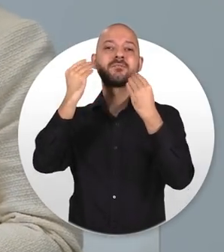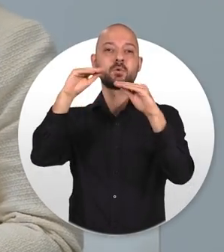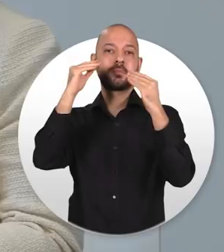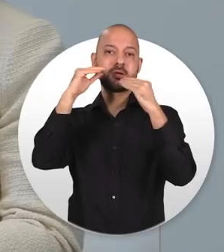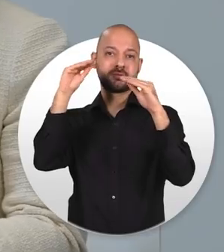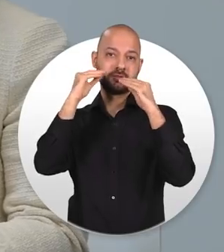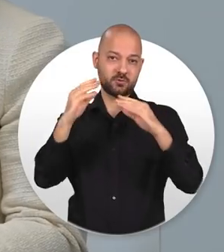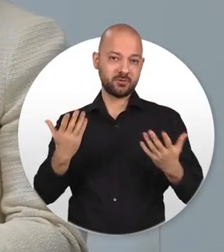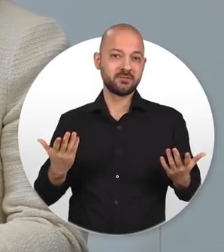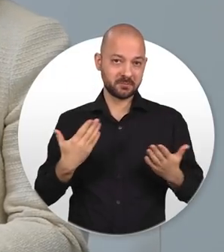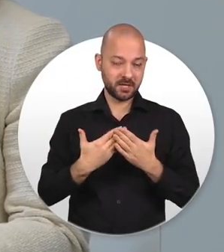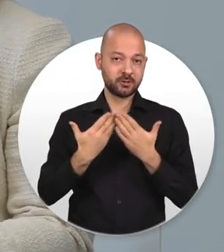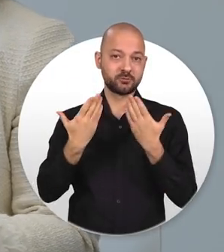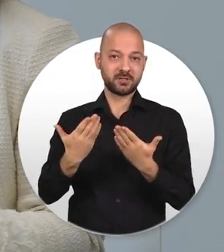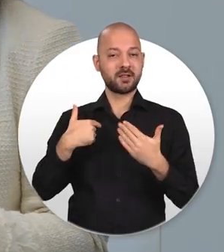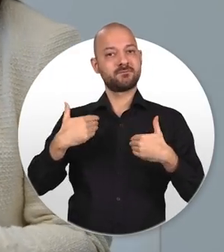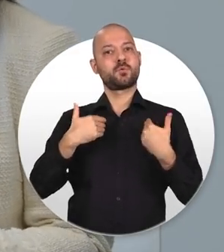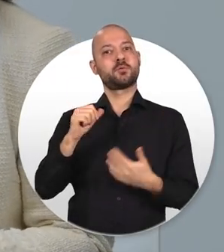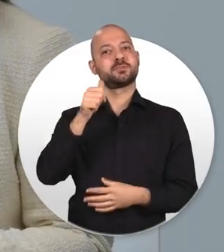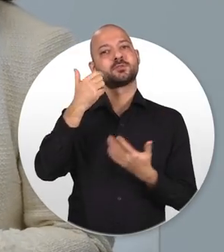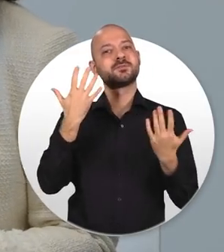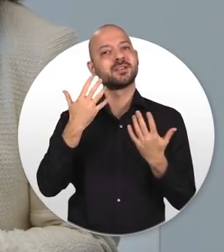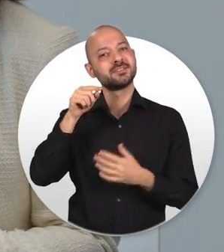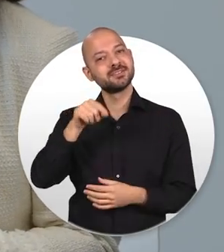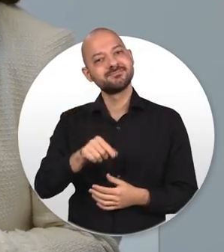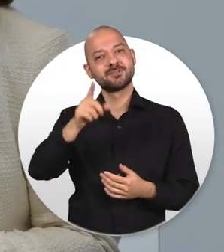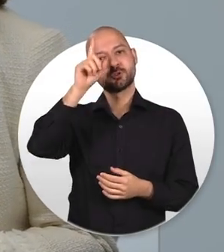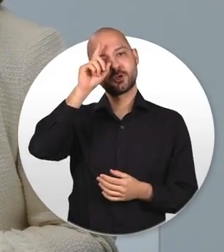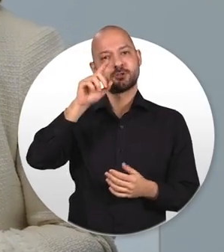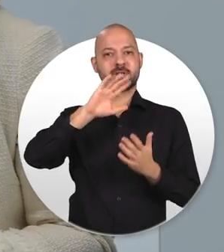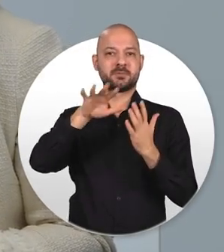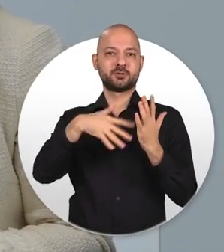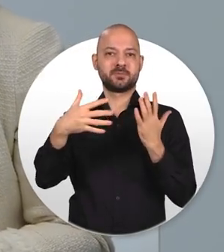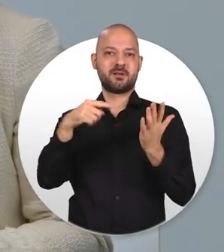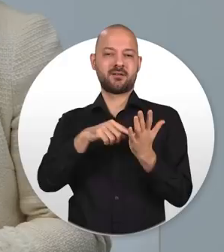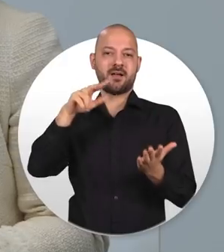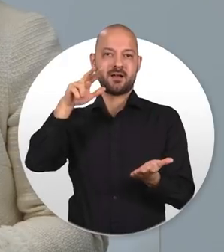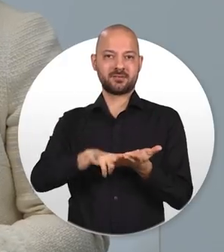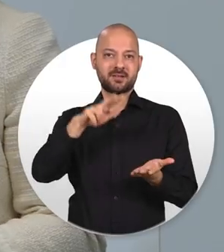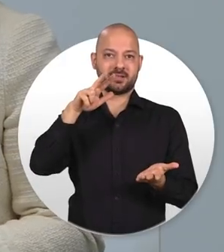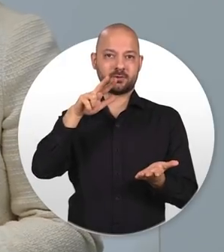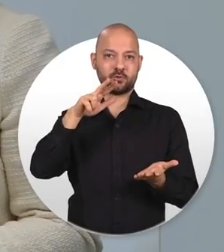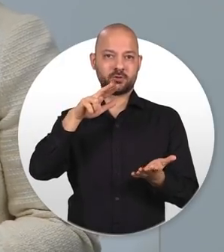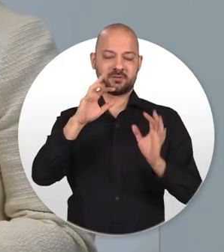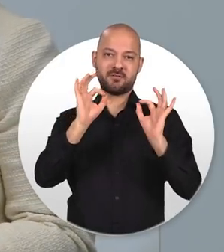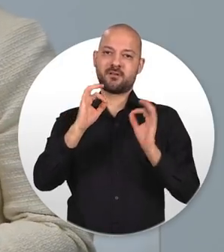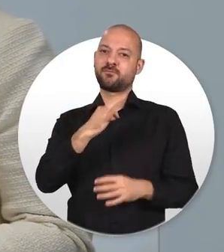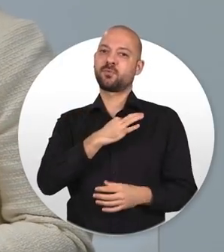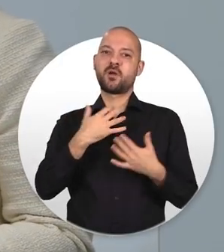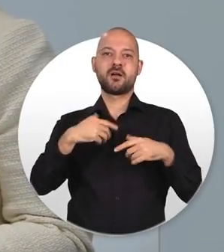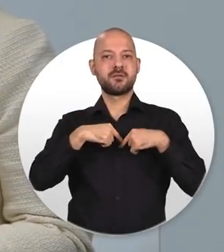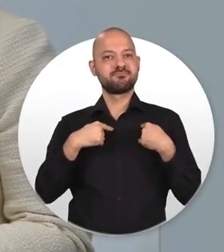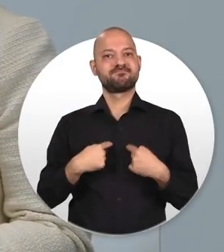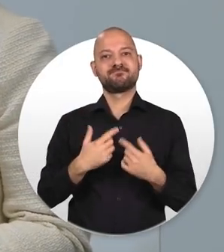physische Accessibilität, sondern alle Accessibilität. Das ist auch Accessibilität zur Information zum Beispiel. Aber wenn Stoffen ausschwätzen, da bin ich ganz,